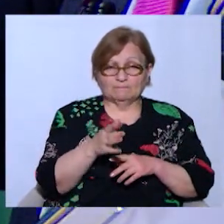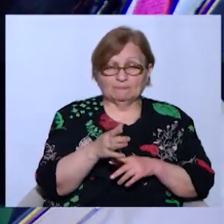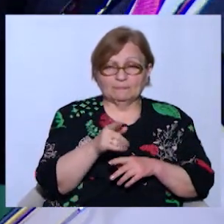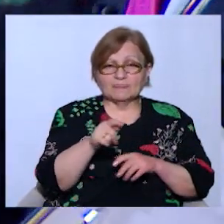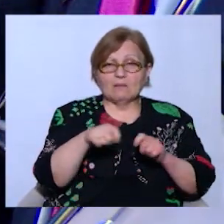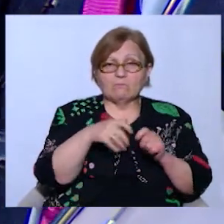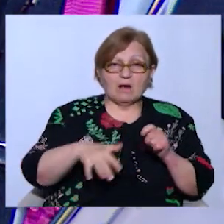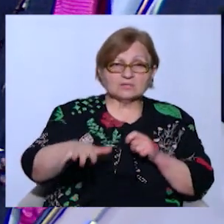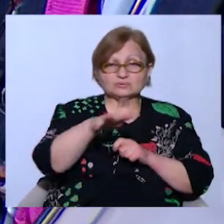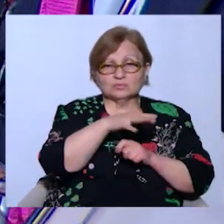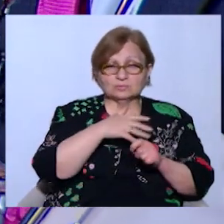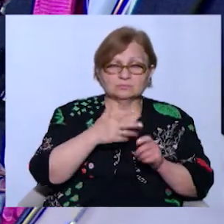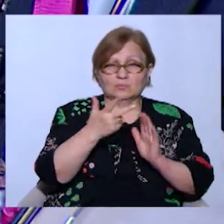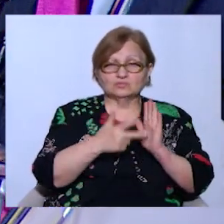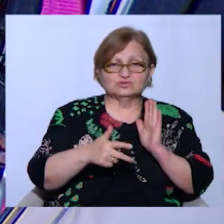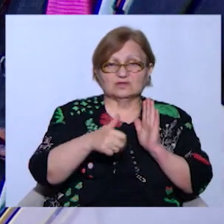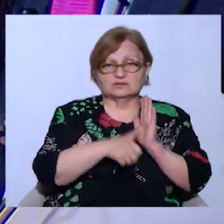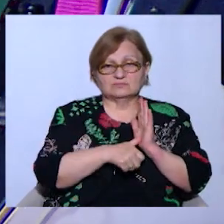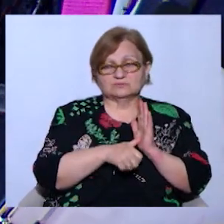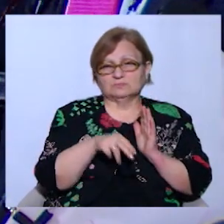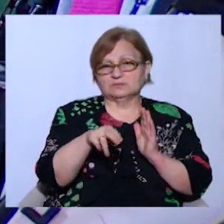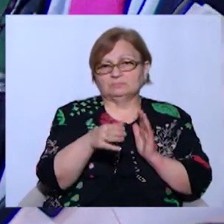ფართობი გახდა 36π.